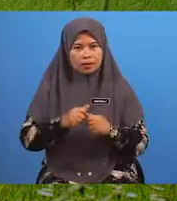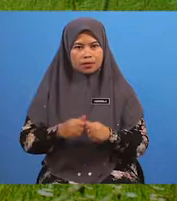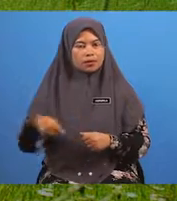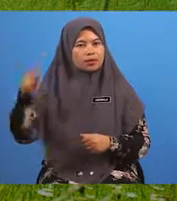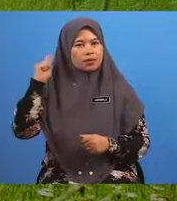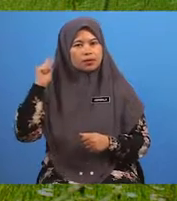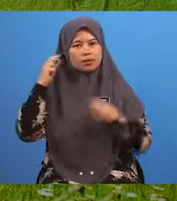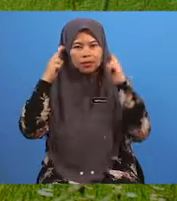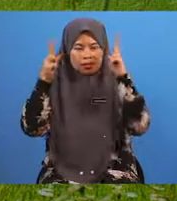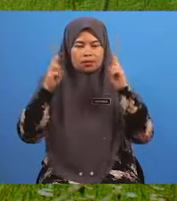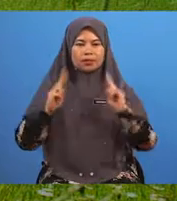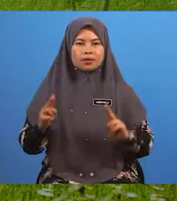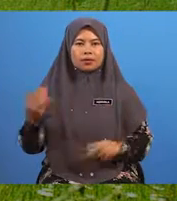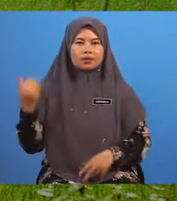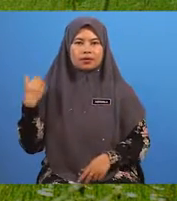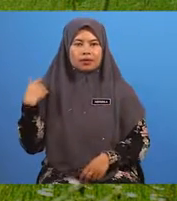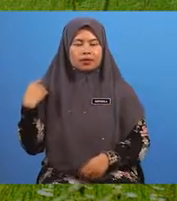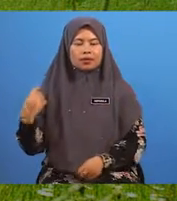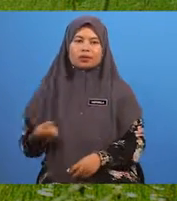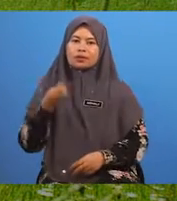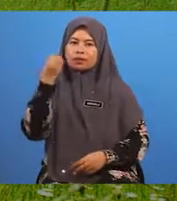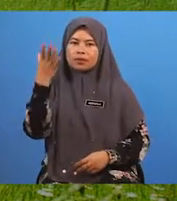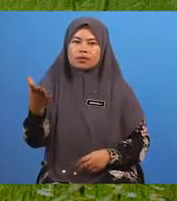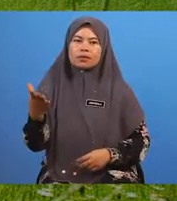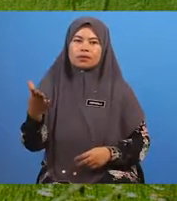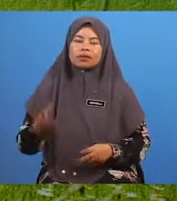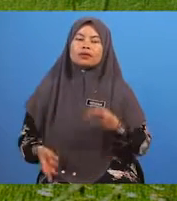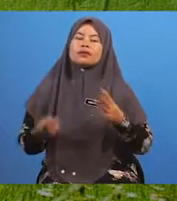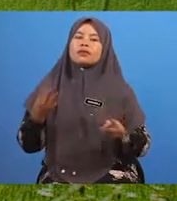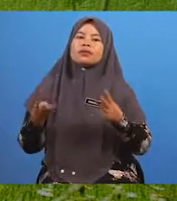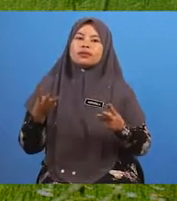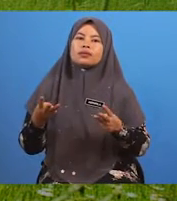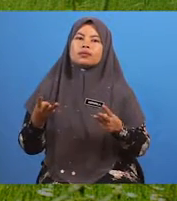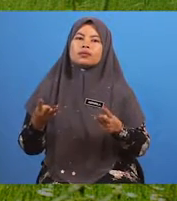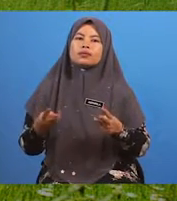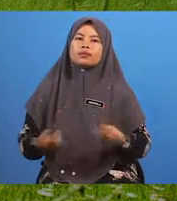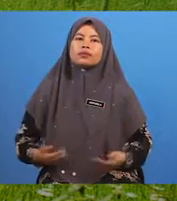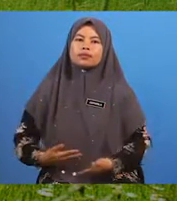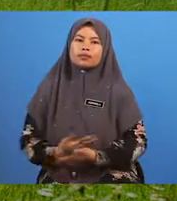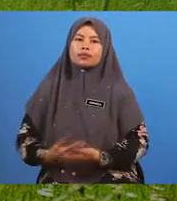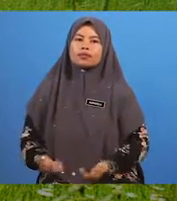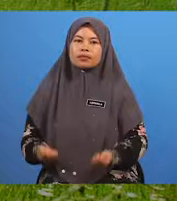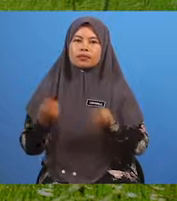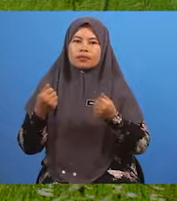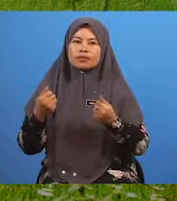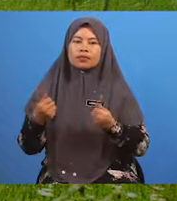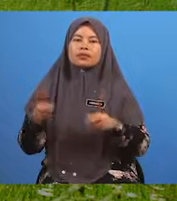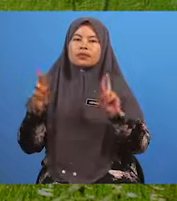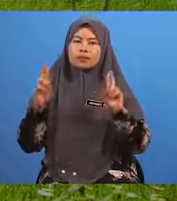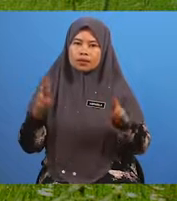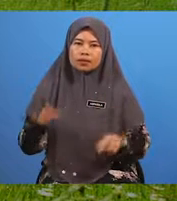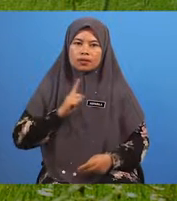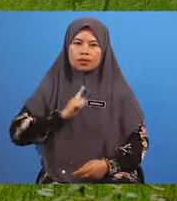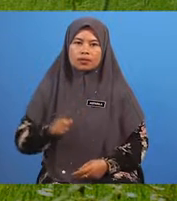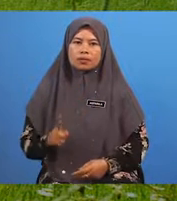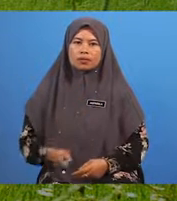ustazah ada menegaskan bahawa walaupun perbuatan mengambil anak angkat ini diharuskan oleh Islam, tetapi adalah